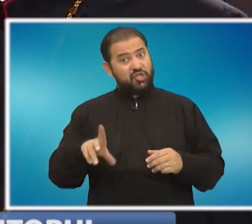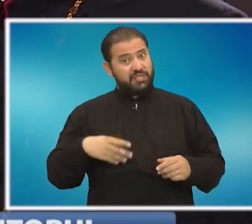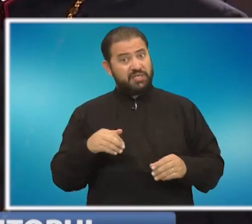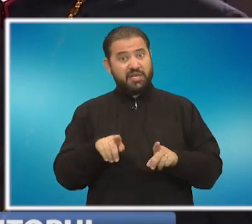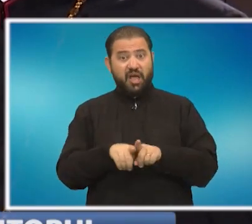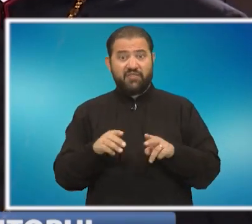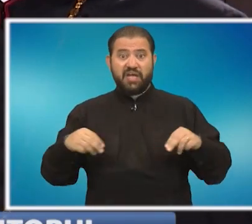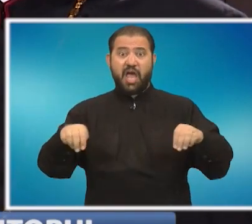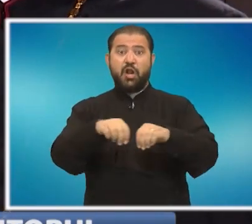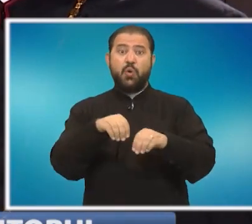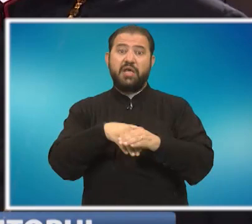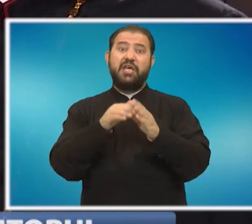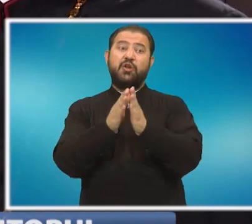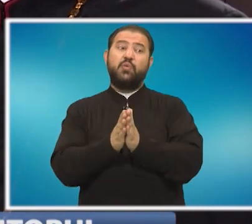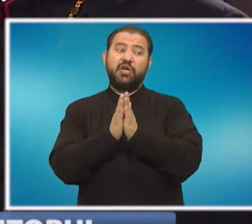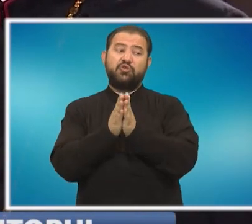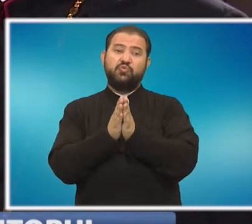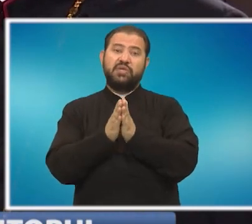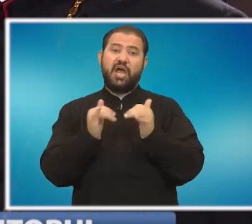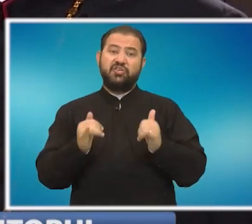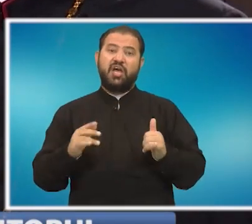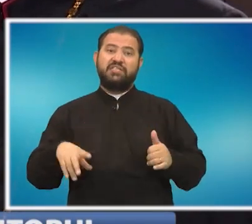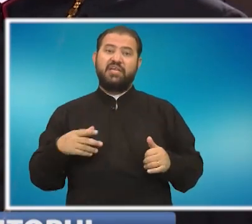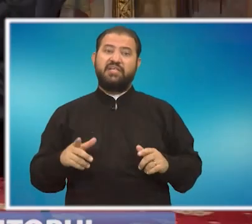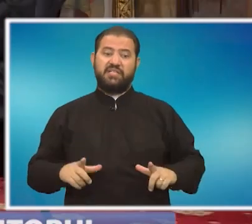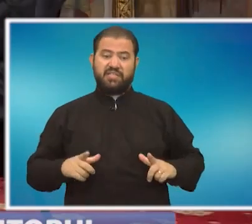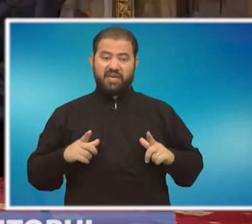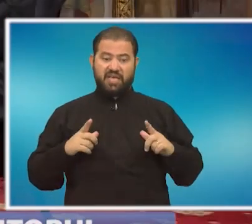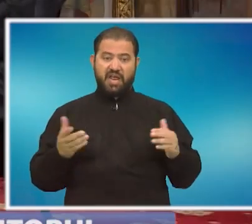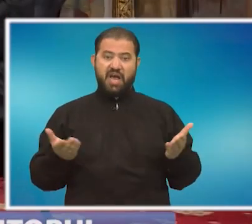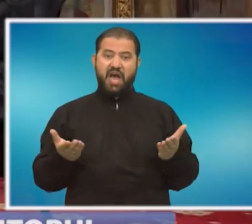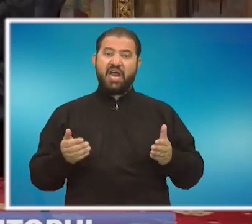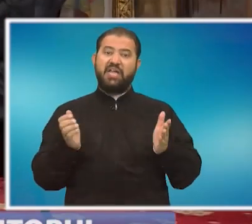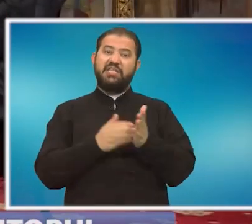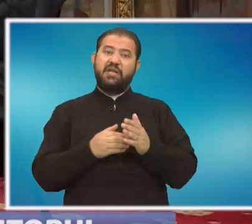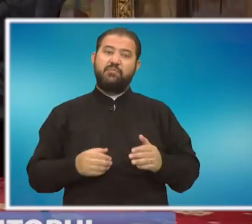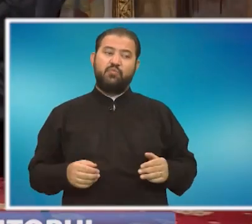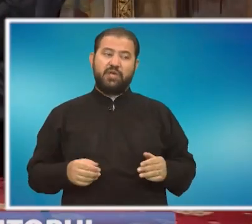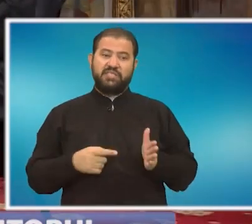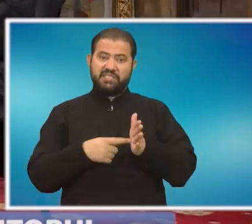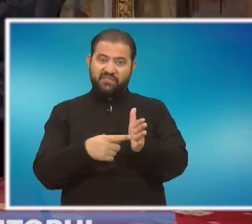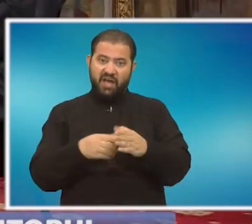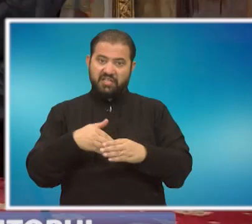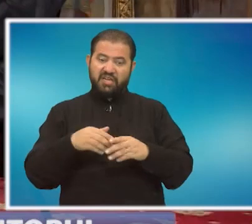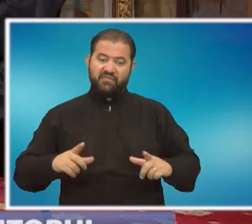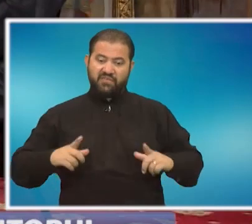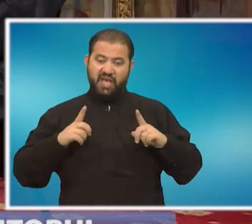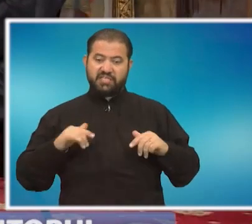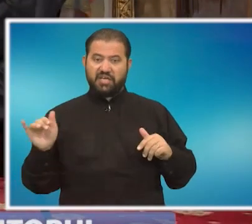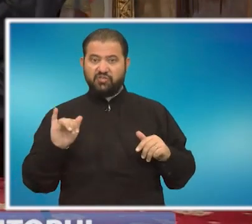ceilalți care și ei se află în rugăciune și în contemplare. Aceasta este starea care trebuie